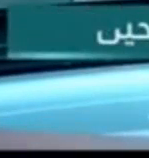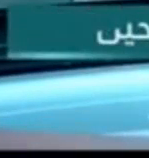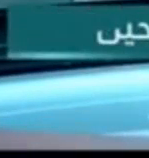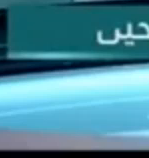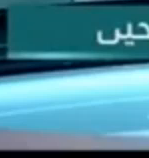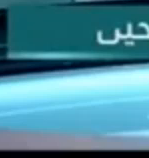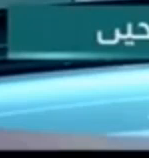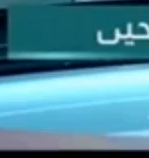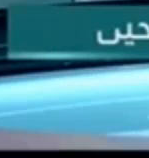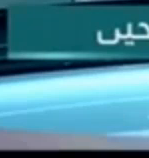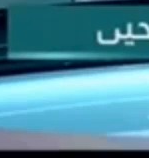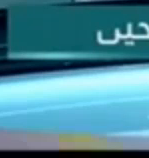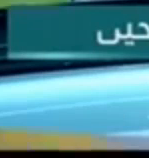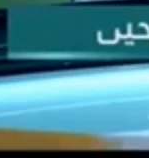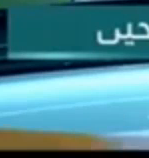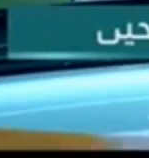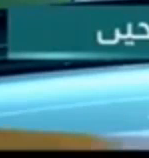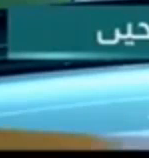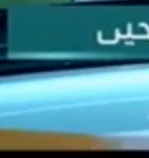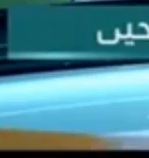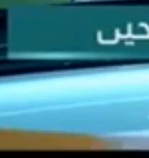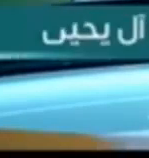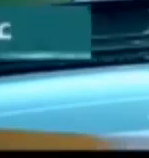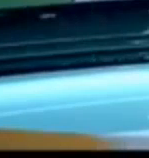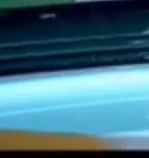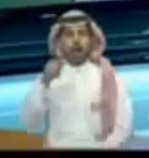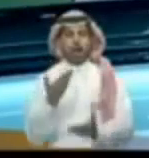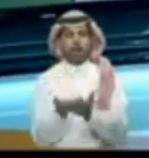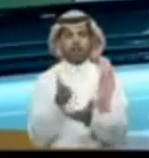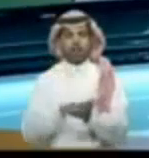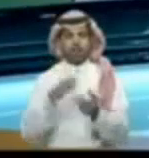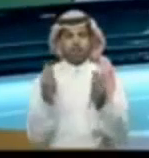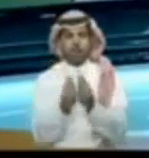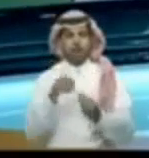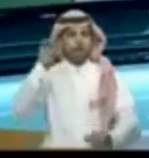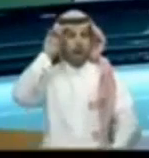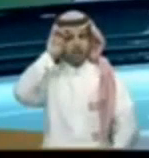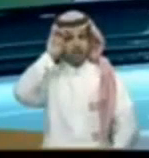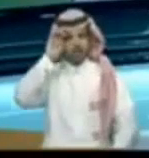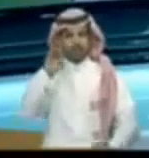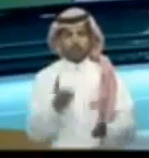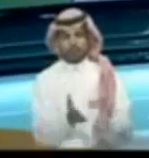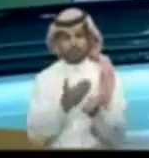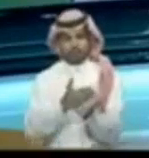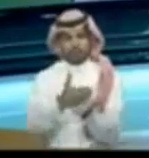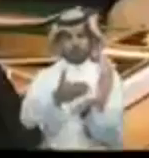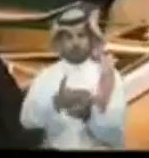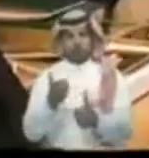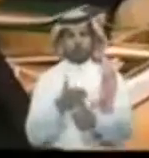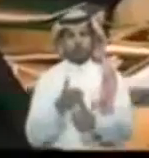عبد الله اليحيى، وتحية لكم مني أنا سمر حمد، ومن زميلنا في لغة الإشارة علي الهزاني. والبداية